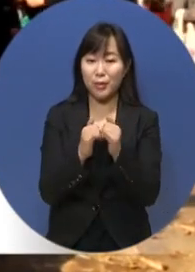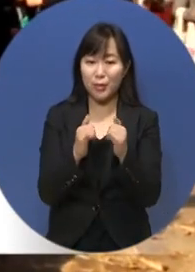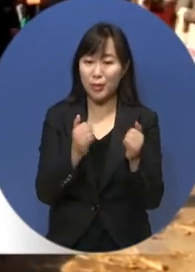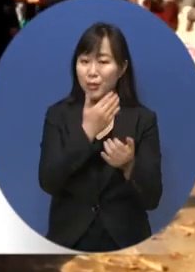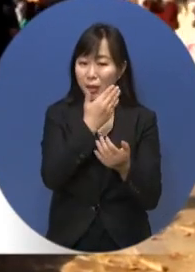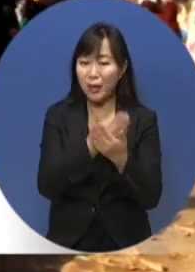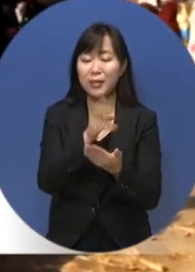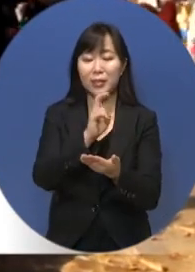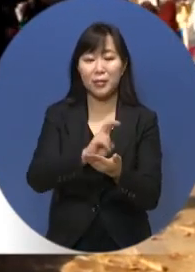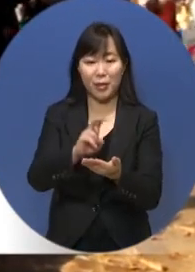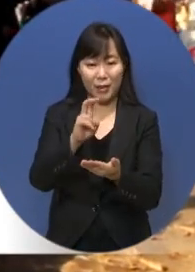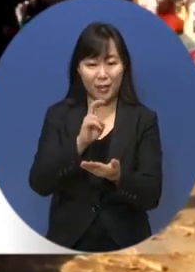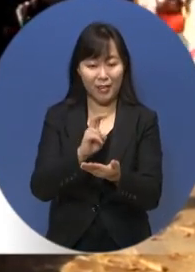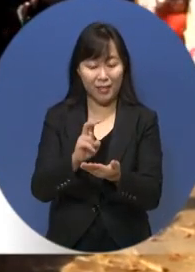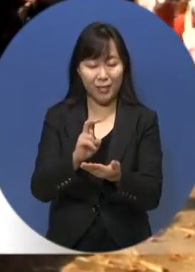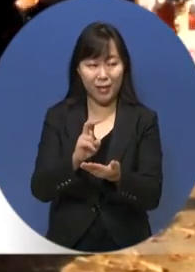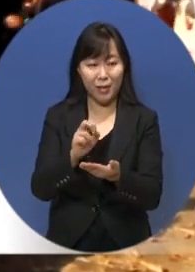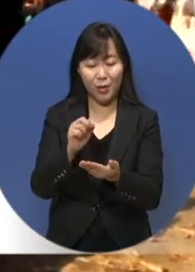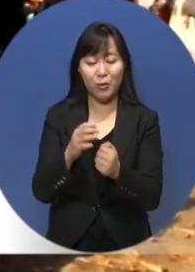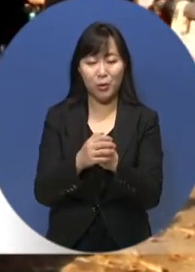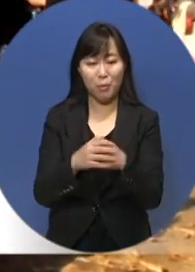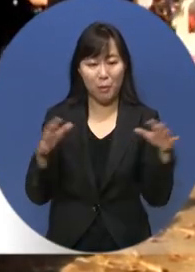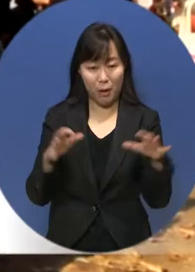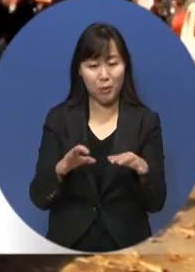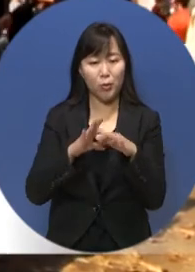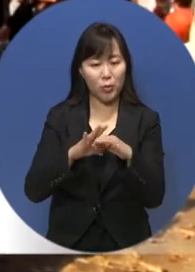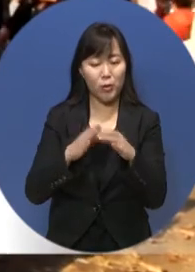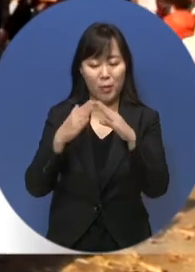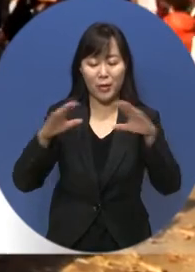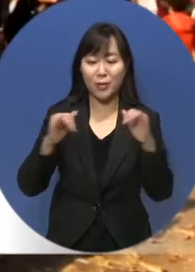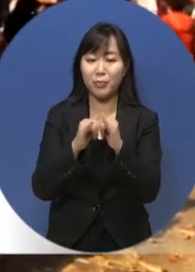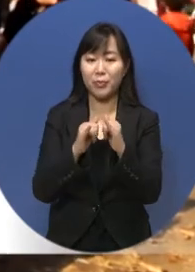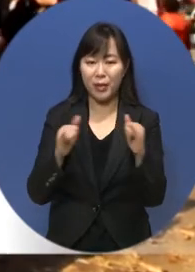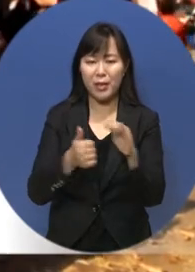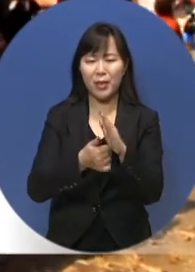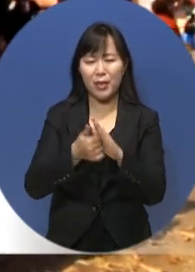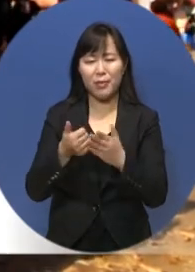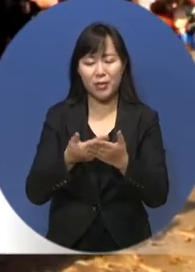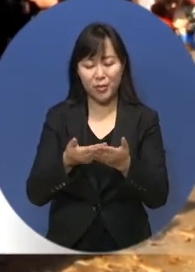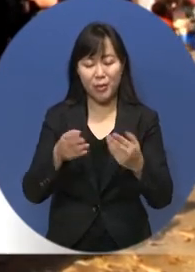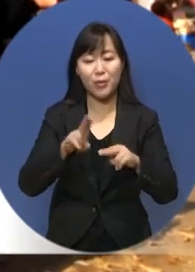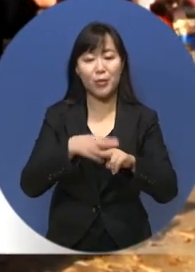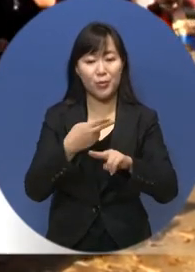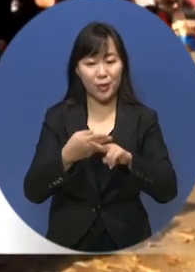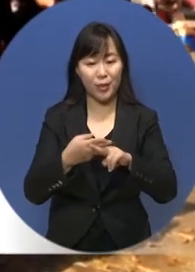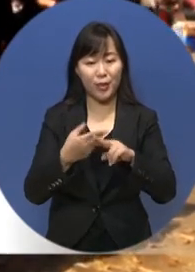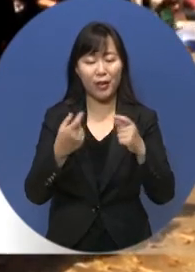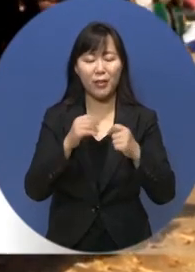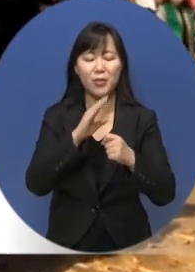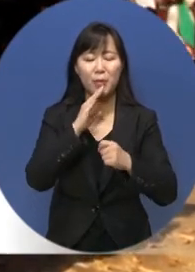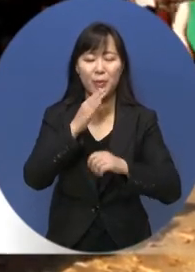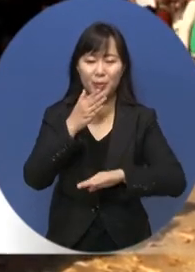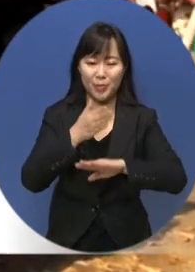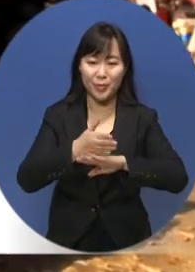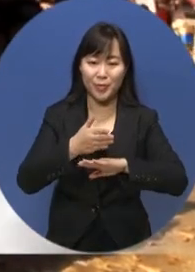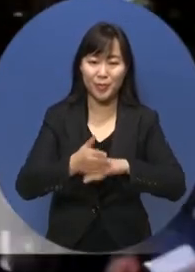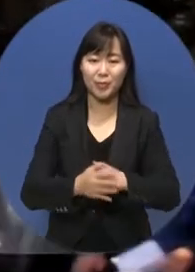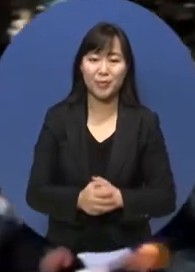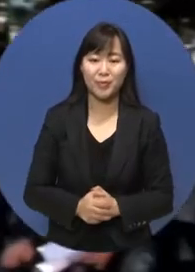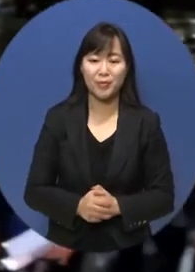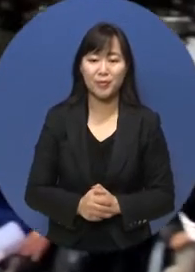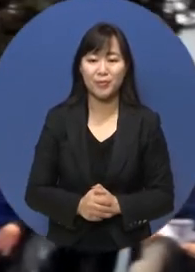귀한 음악회 콘서트를 통해서 우리 주민들에게 희망을 선물해 주셔서 정말